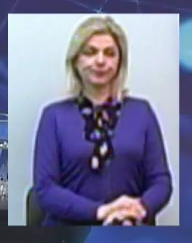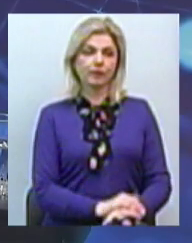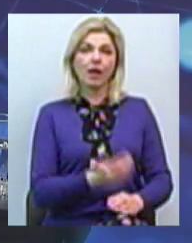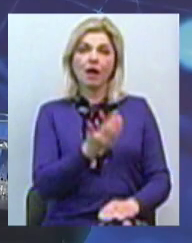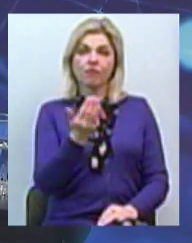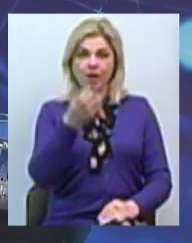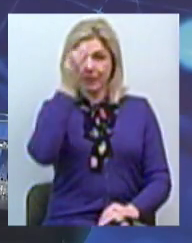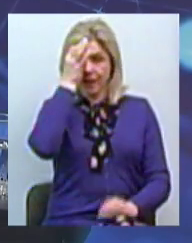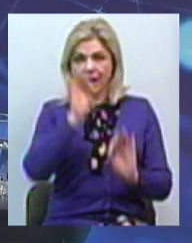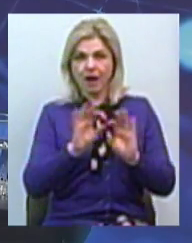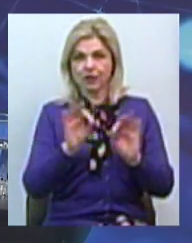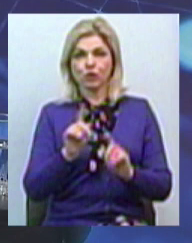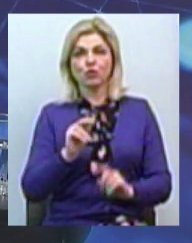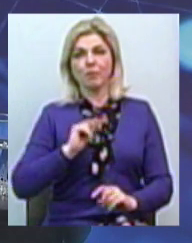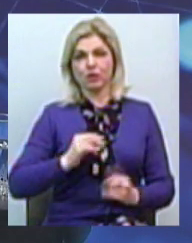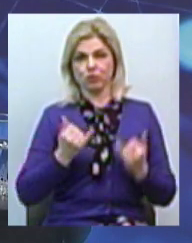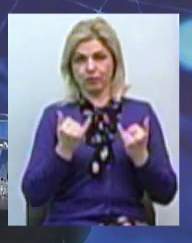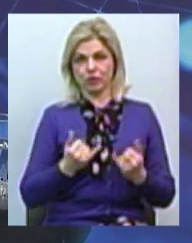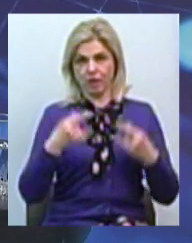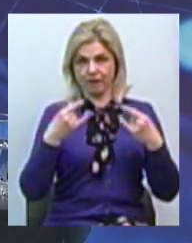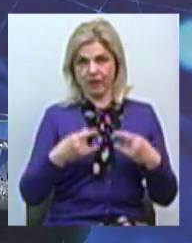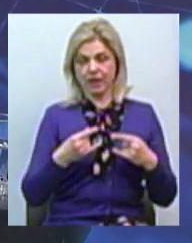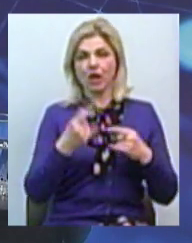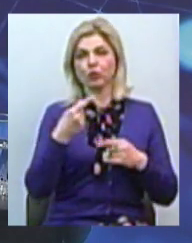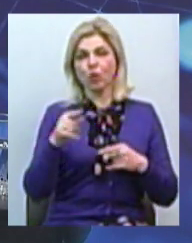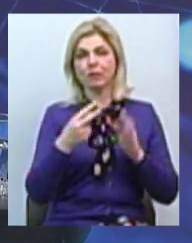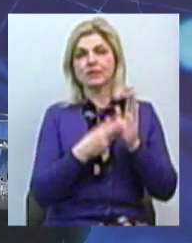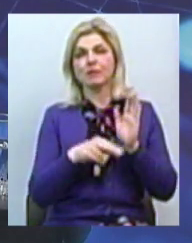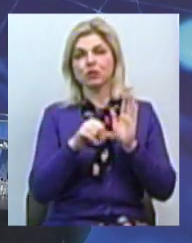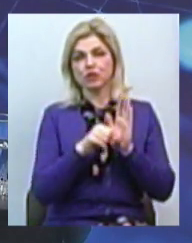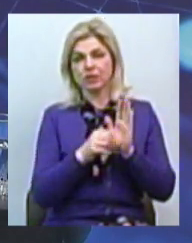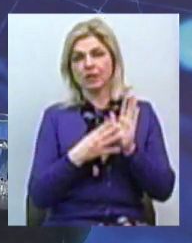нагадую, що ми працюємо в прямому ефірі. Телефон студії